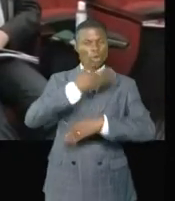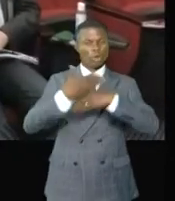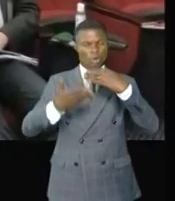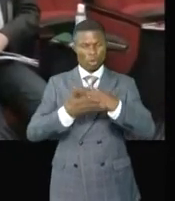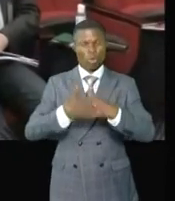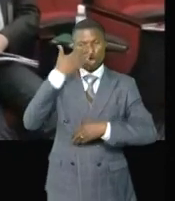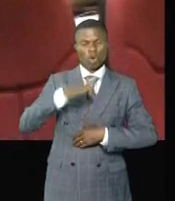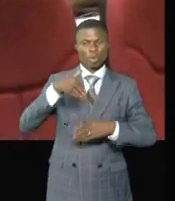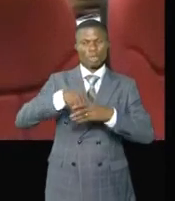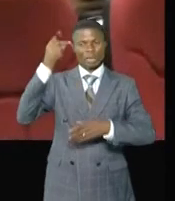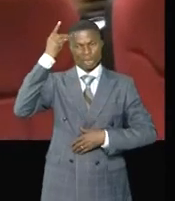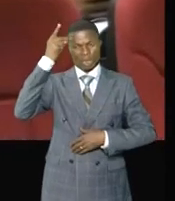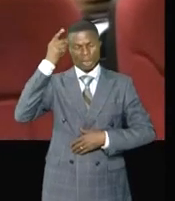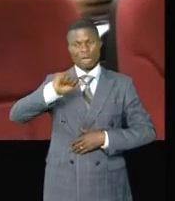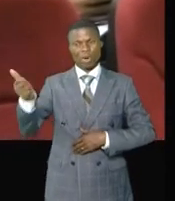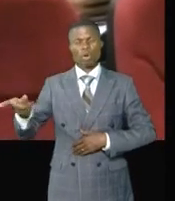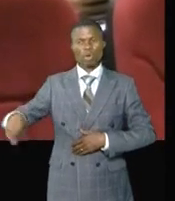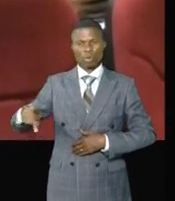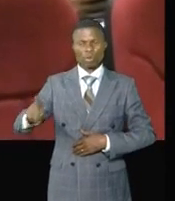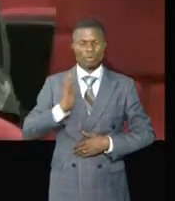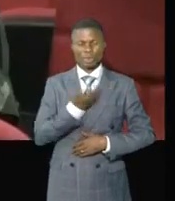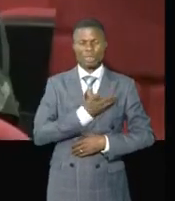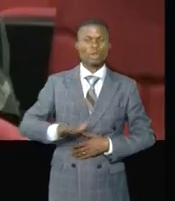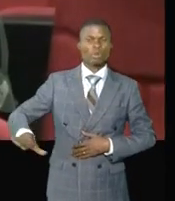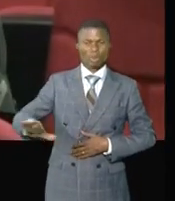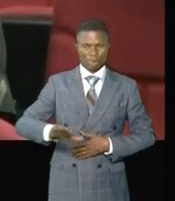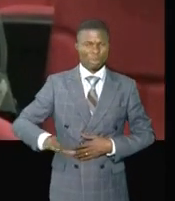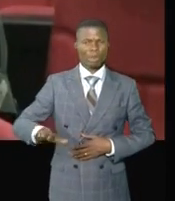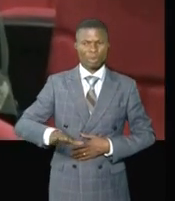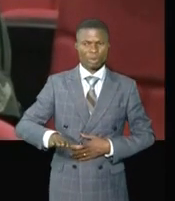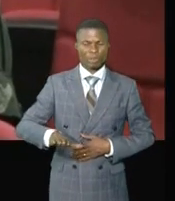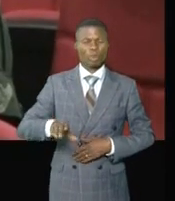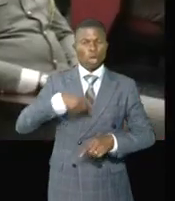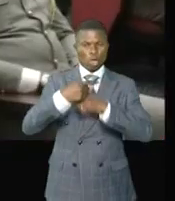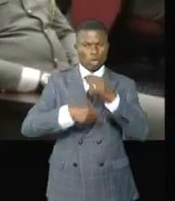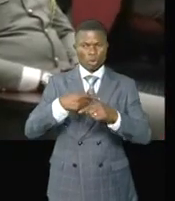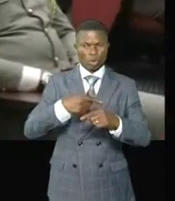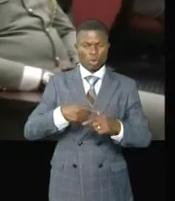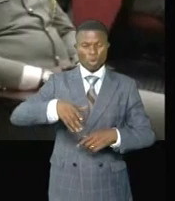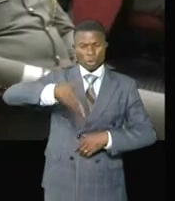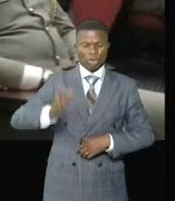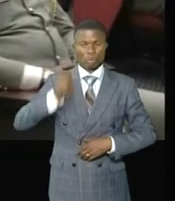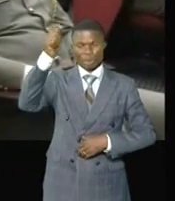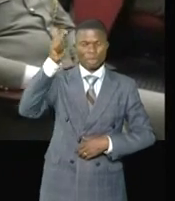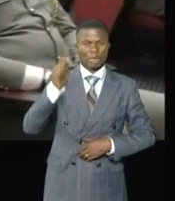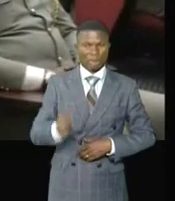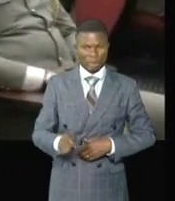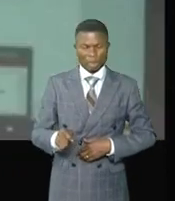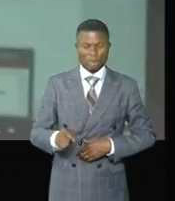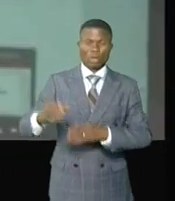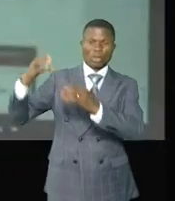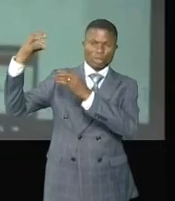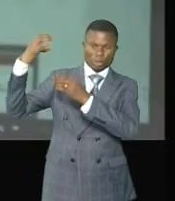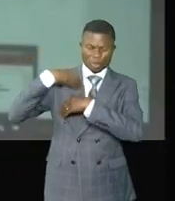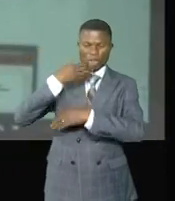la capitale et quelques provinces de la République démocratique du Congo couvertes par le génie militaire, lequel est chargé de